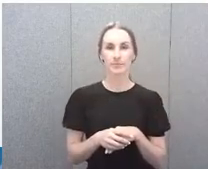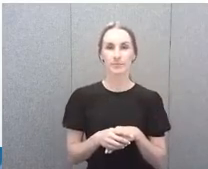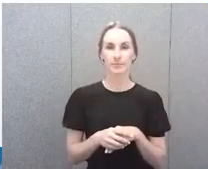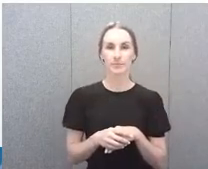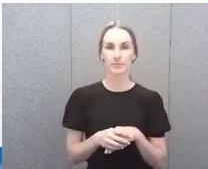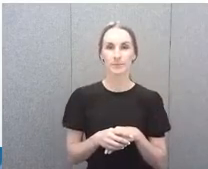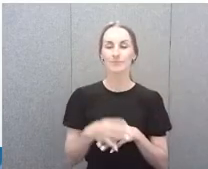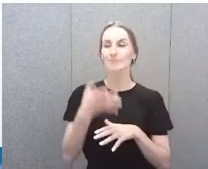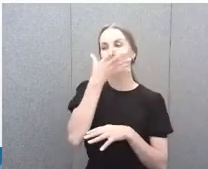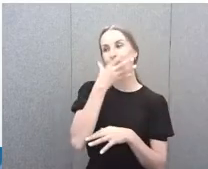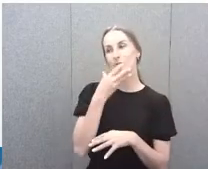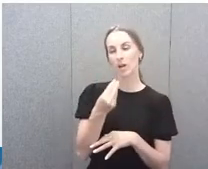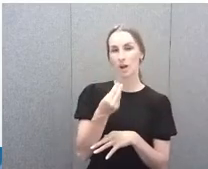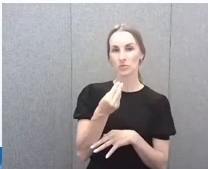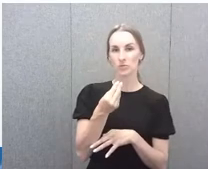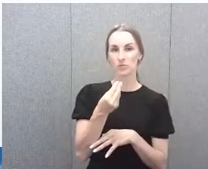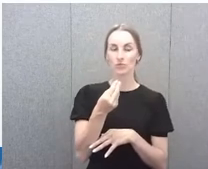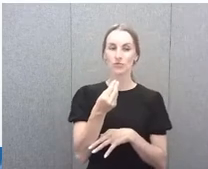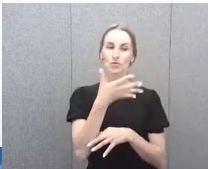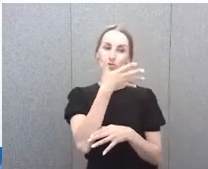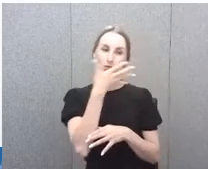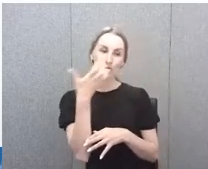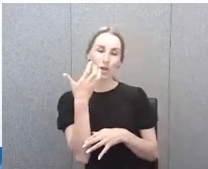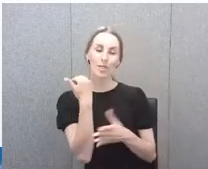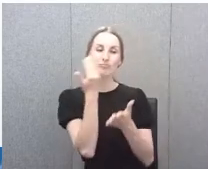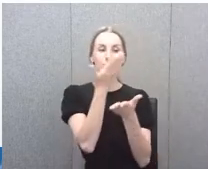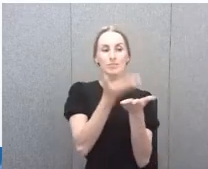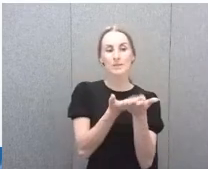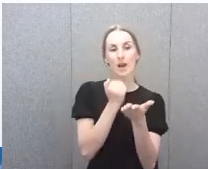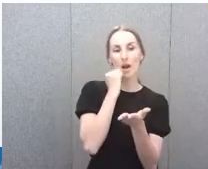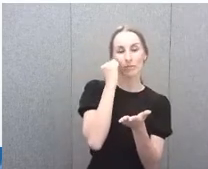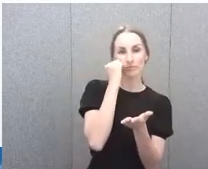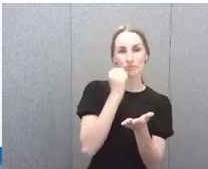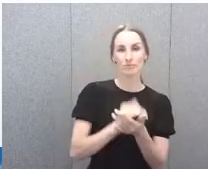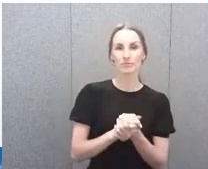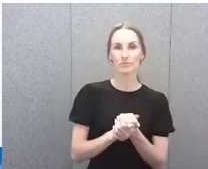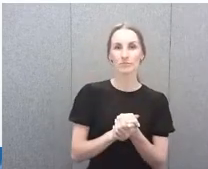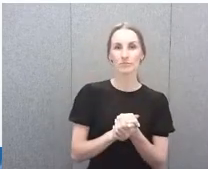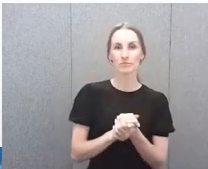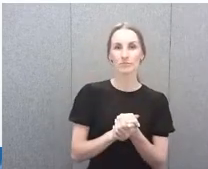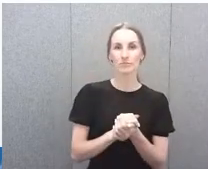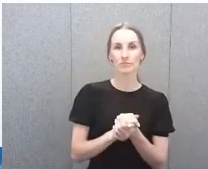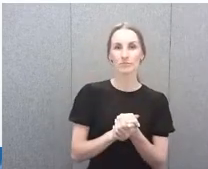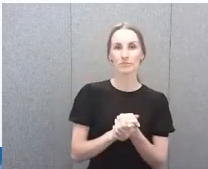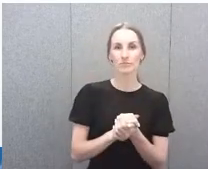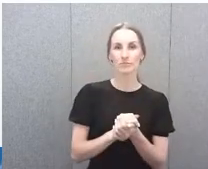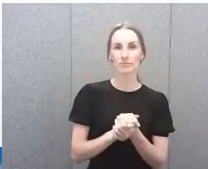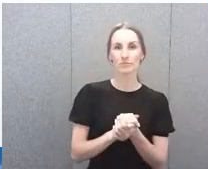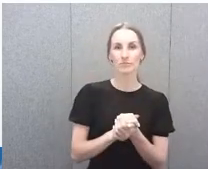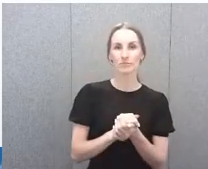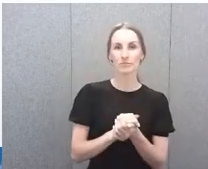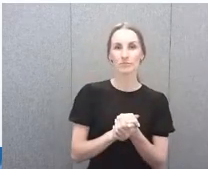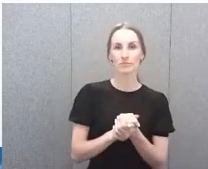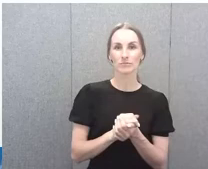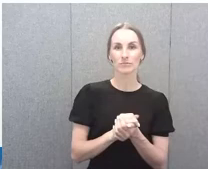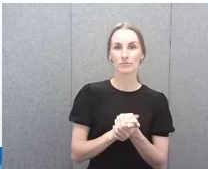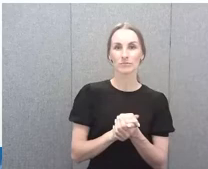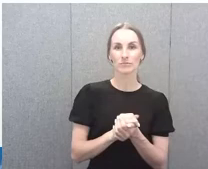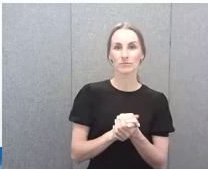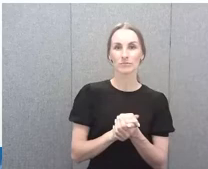Ругиля, за то, что вы так тепло меня представили. Мне также было очень